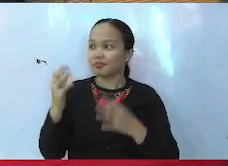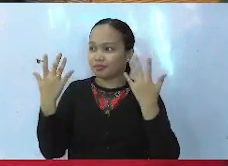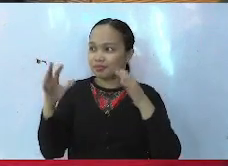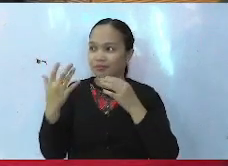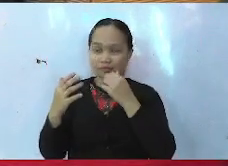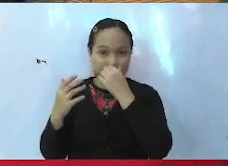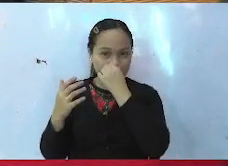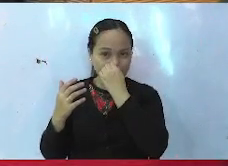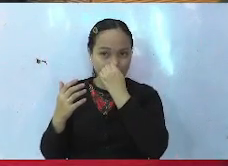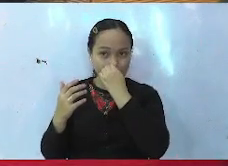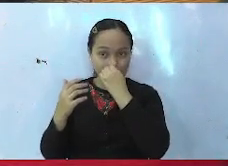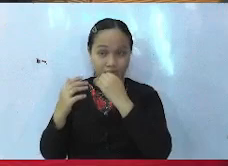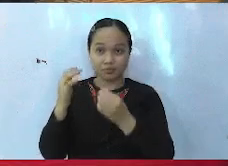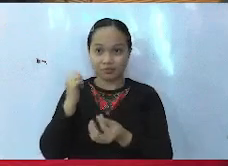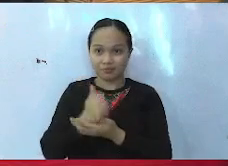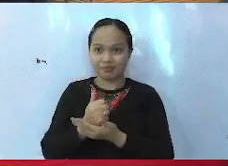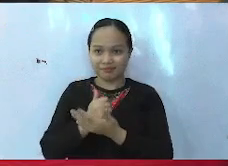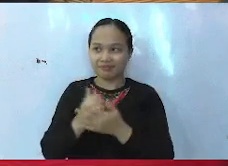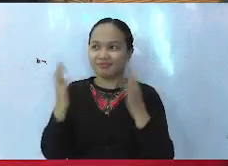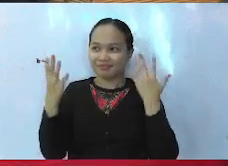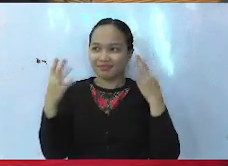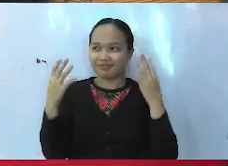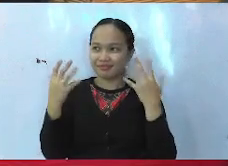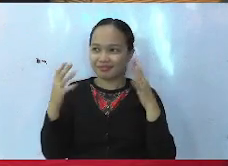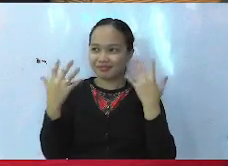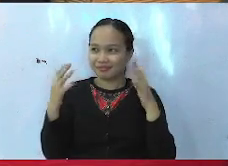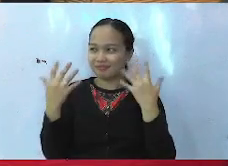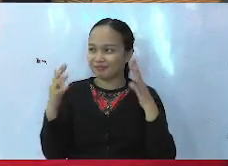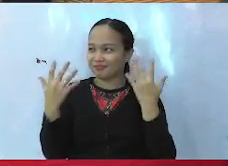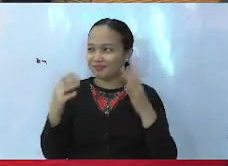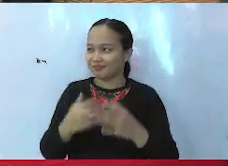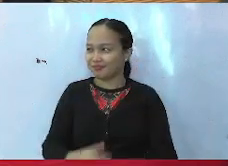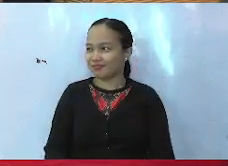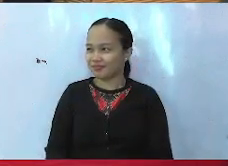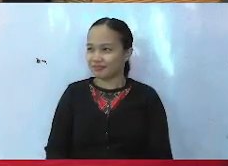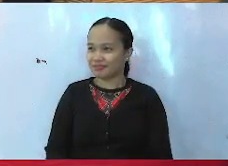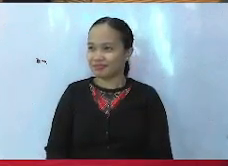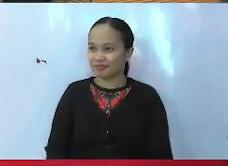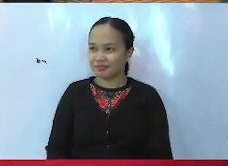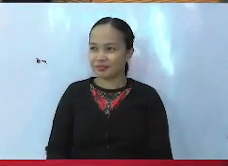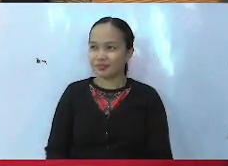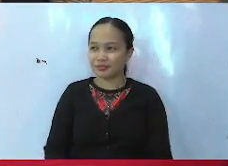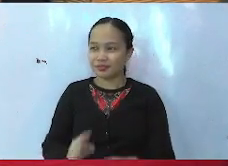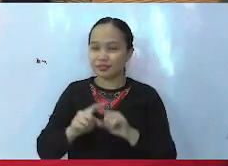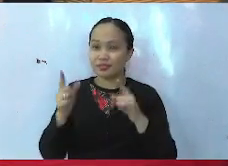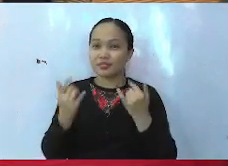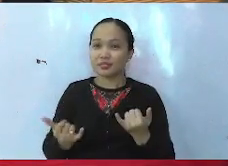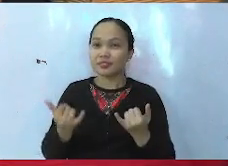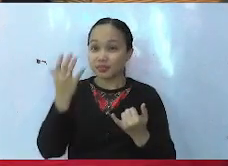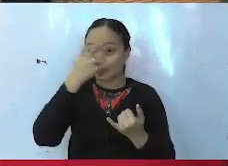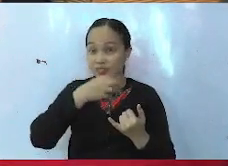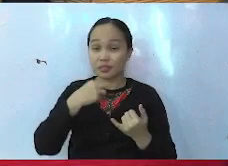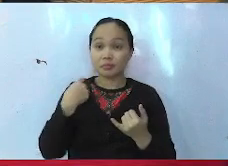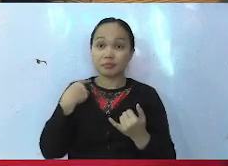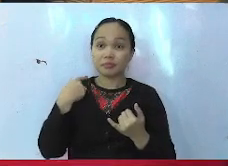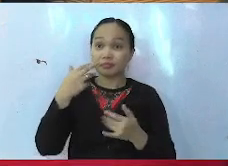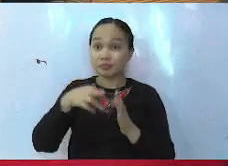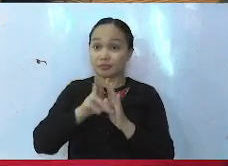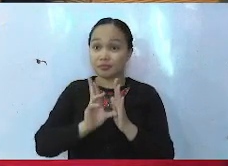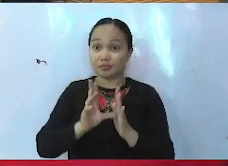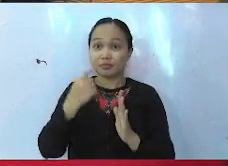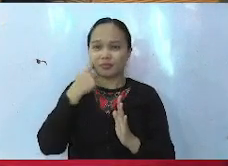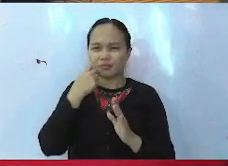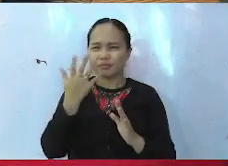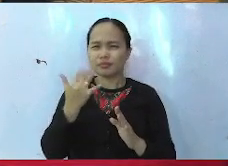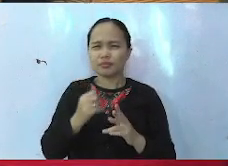Yan. Hindi naman nila may yan. Amen. Amen. Ay, ba't siya tumaya? Yeah. Alam mo, ang nakakatuwa yung recap kasi it is very